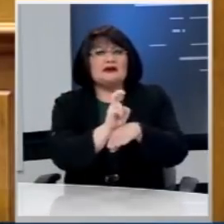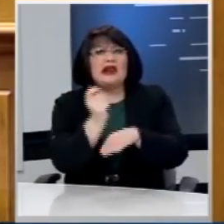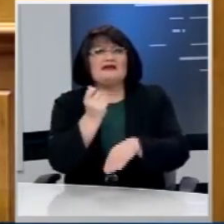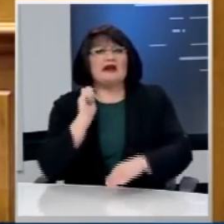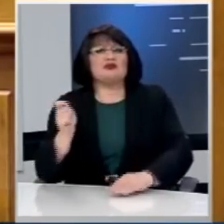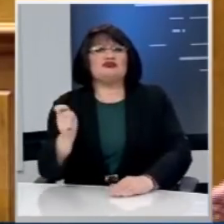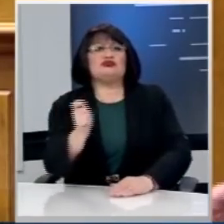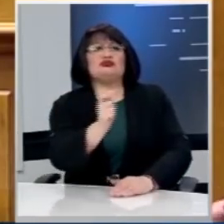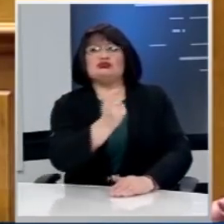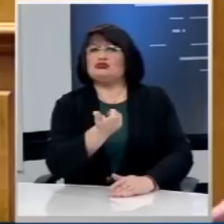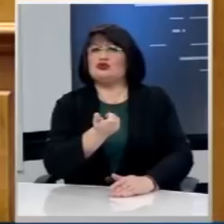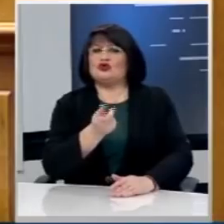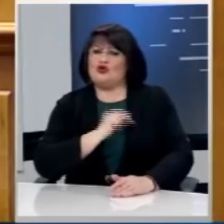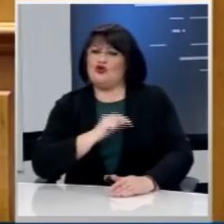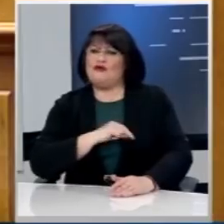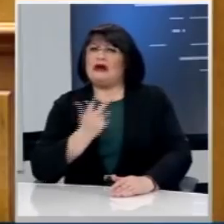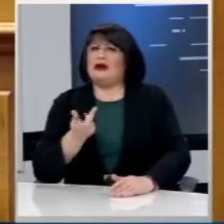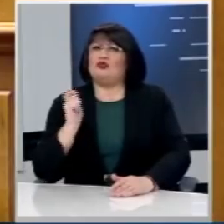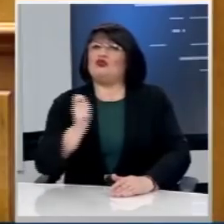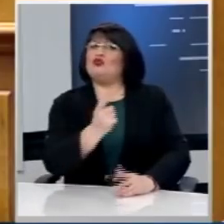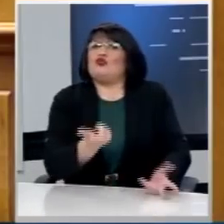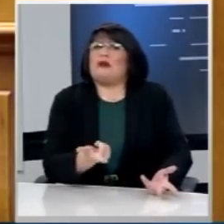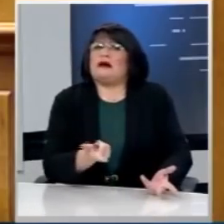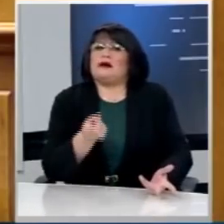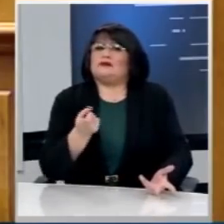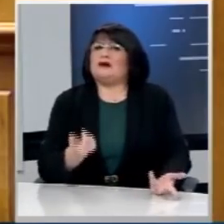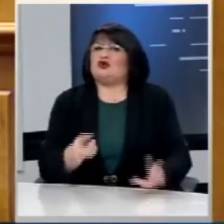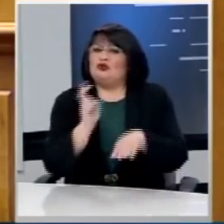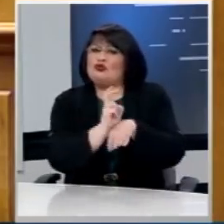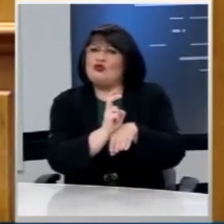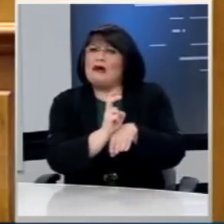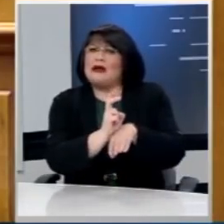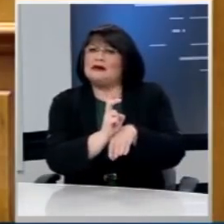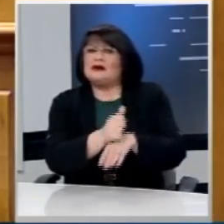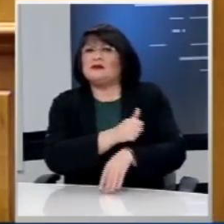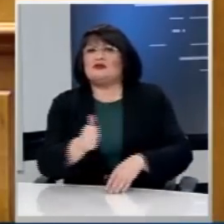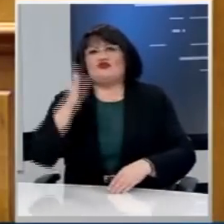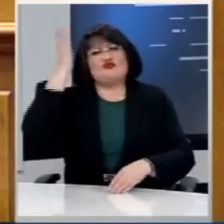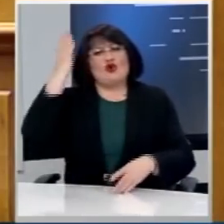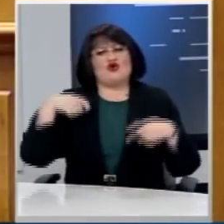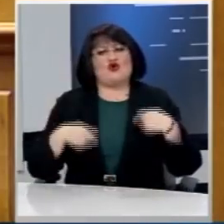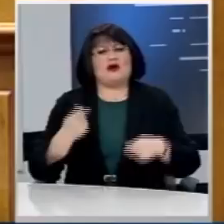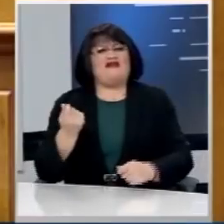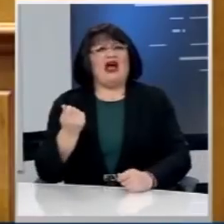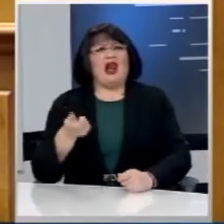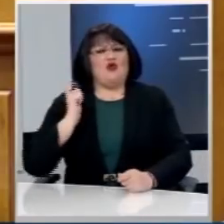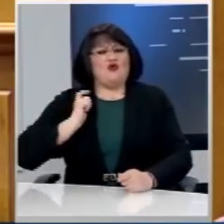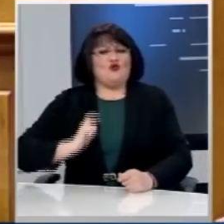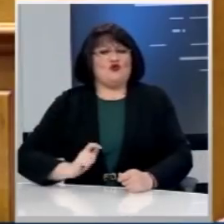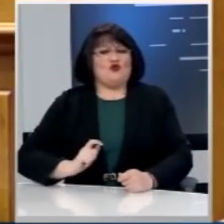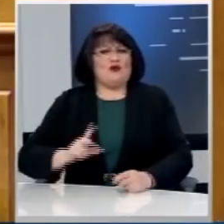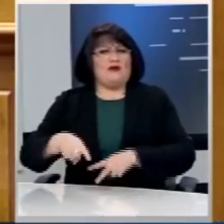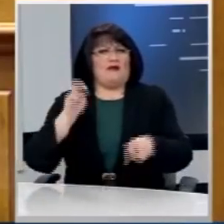τελικά. Τα ωφέλη της, λέμε εμείς, και έτσι είναι, τα καρπώνεται μόνο το μεγάλο κεφάλαιο.